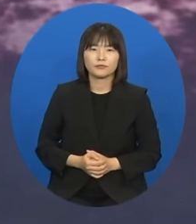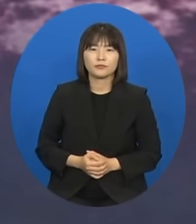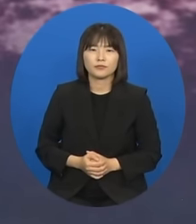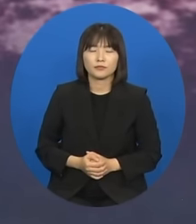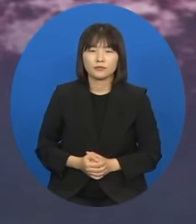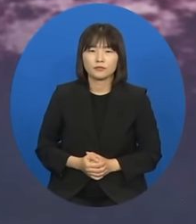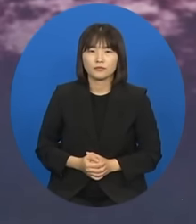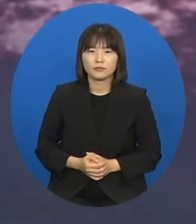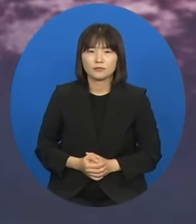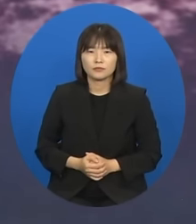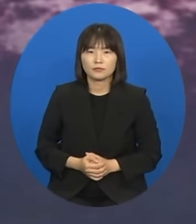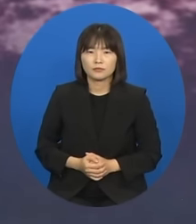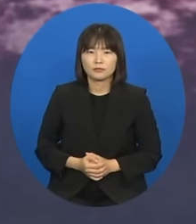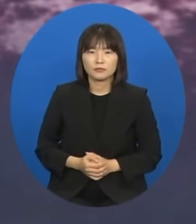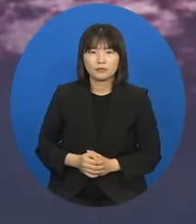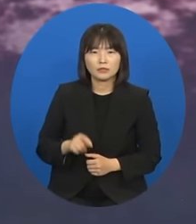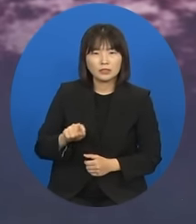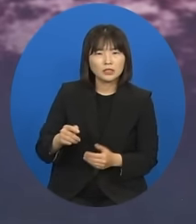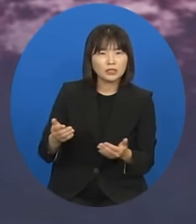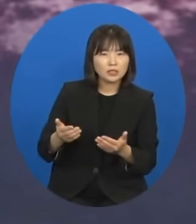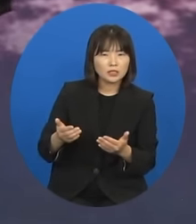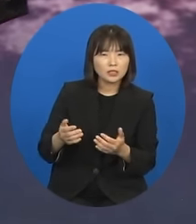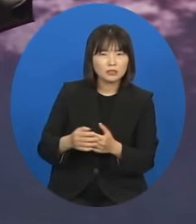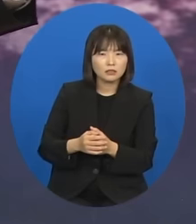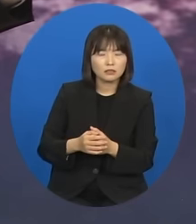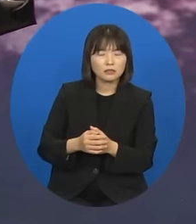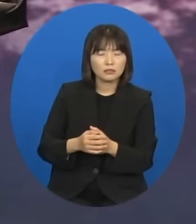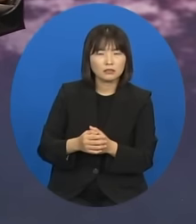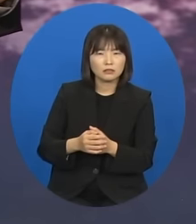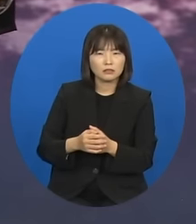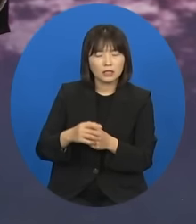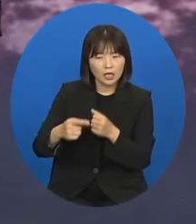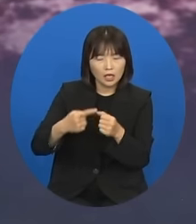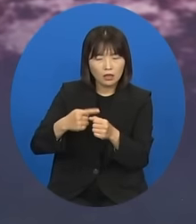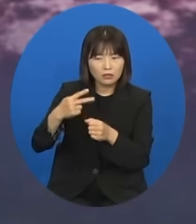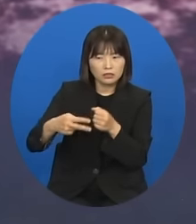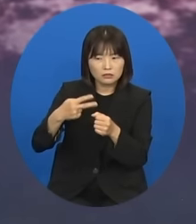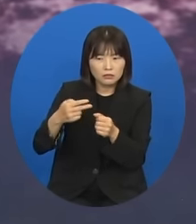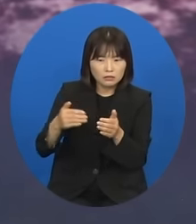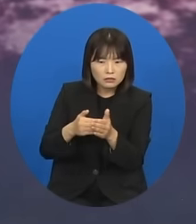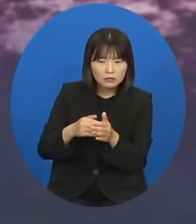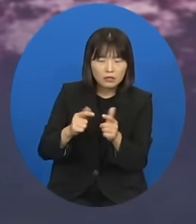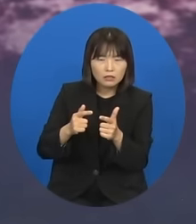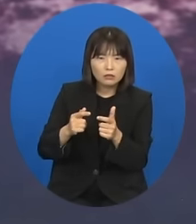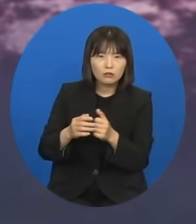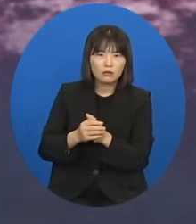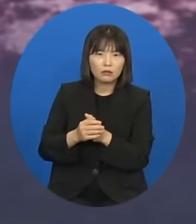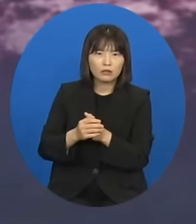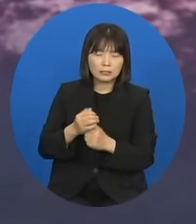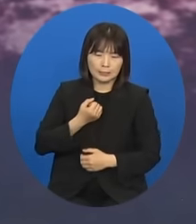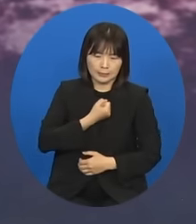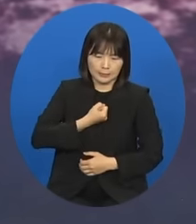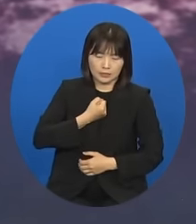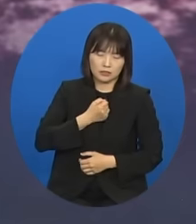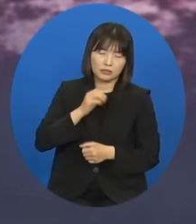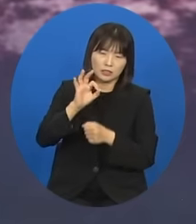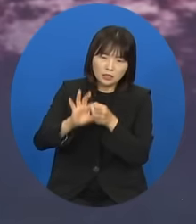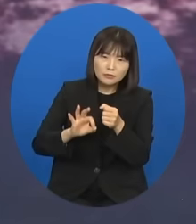이것이 하루 이틀 뭐 1년 2년 가는게 아니고요이 원한이 무려 10년